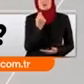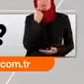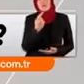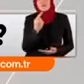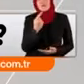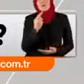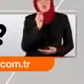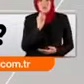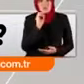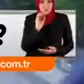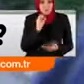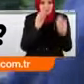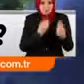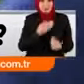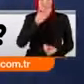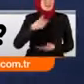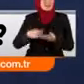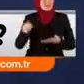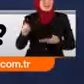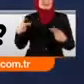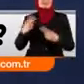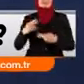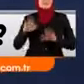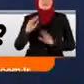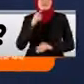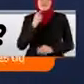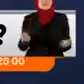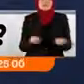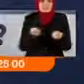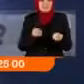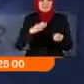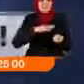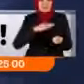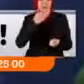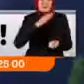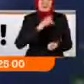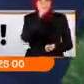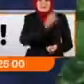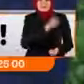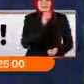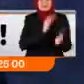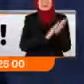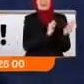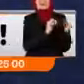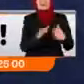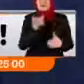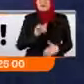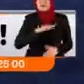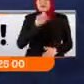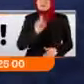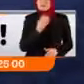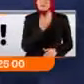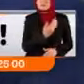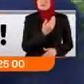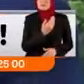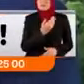öğretmenlik yapıyorsa emekli maaşı kesilmez çalışan emekliler tazminat alabiliyorlar mı tazminat hakları var mı emekliler